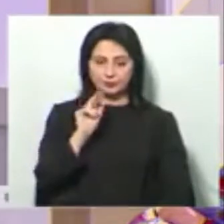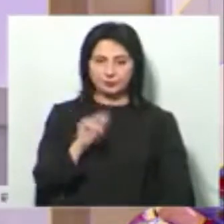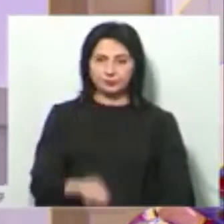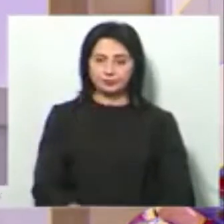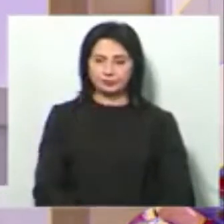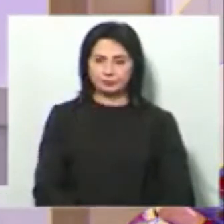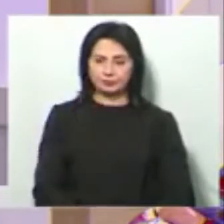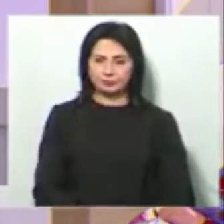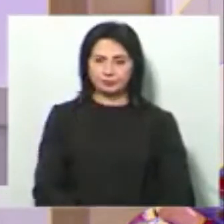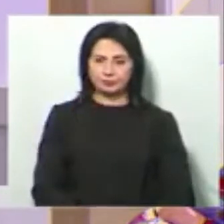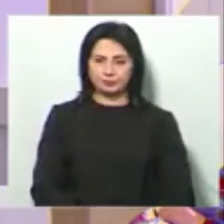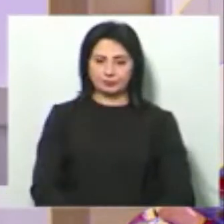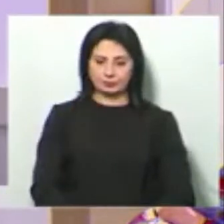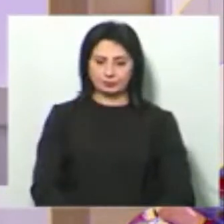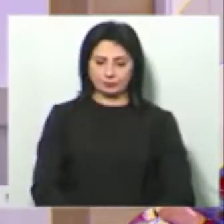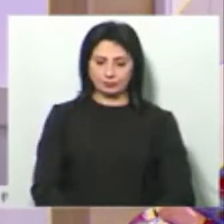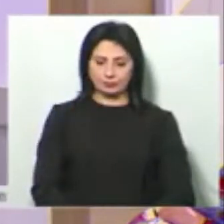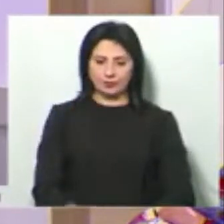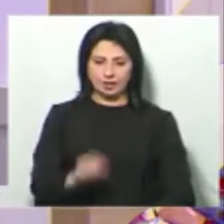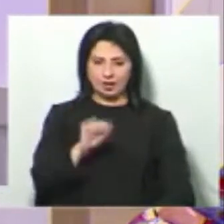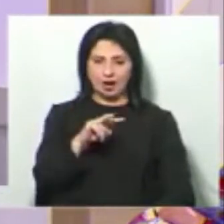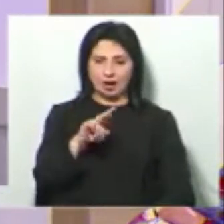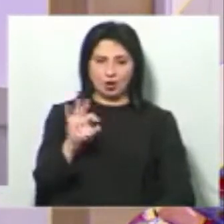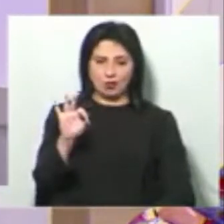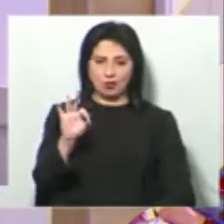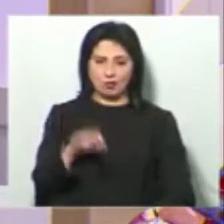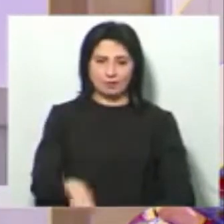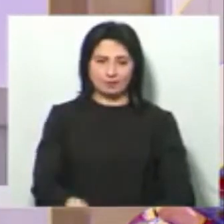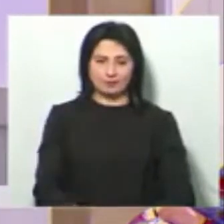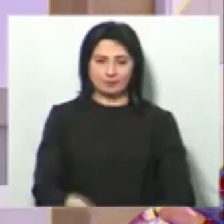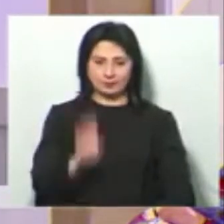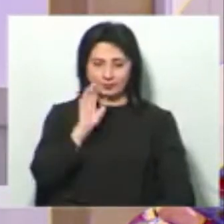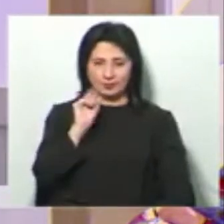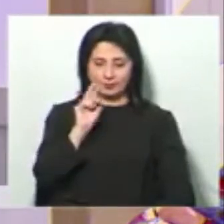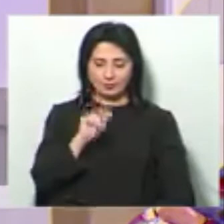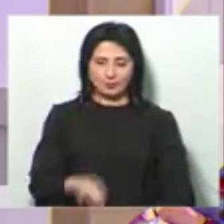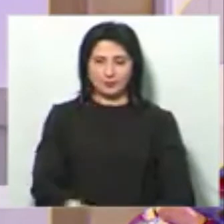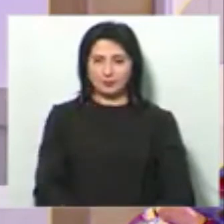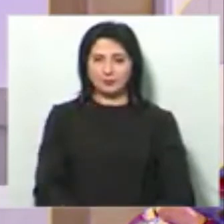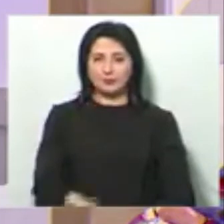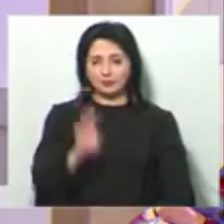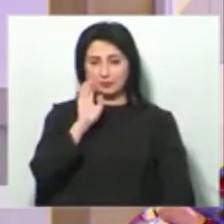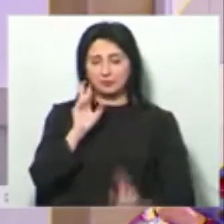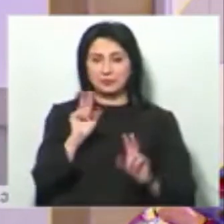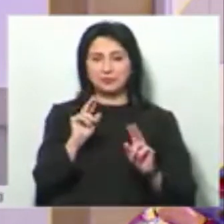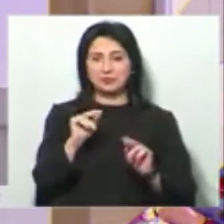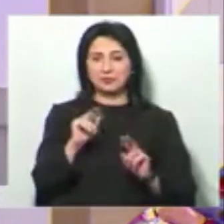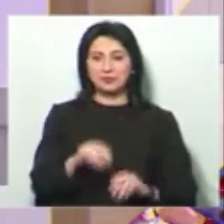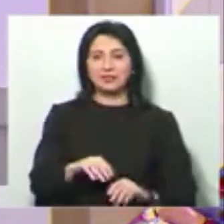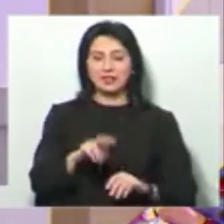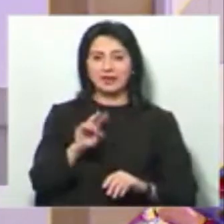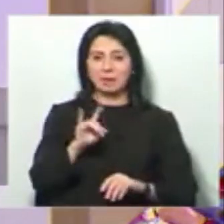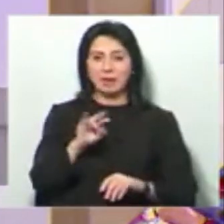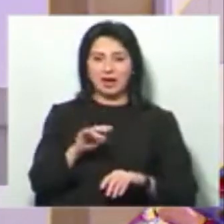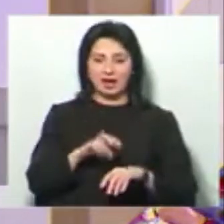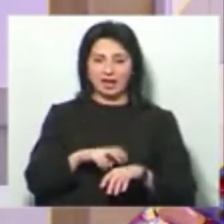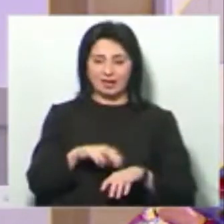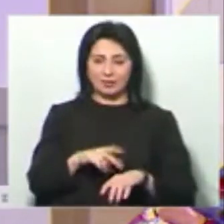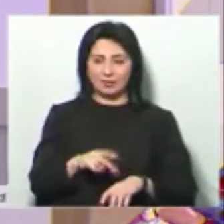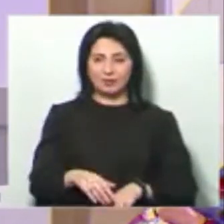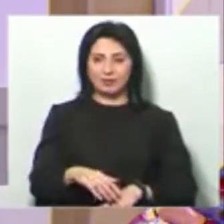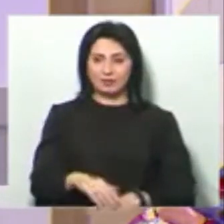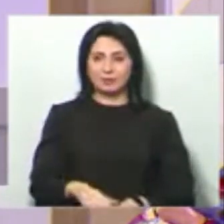kismet. Alo. Kismet dilamshidobisa. Dilamshidobis Maria kim mogesalmebit.